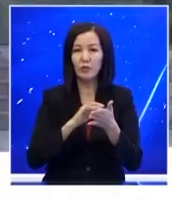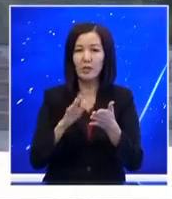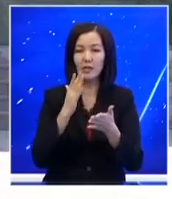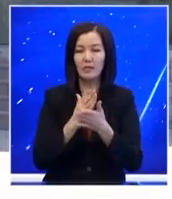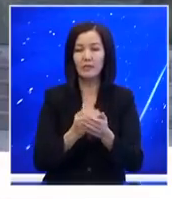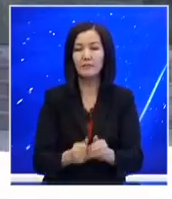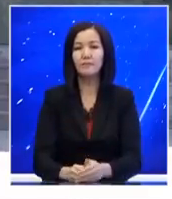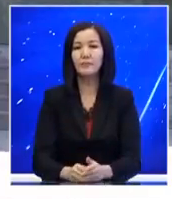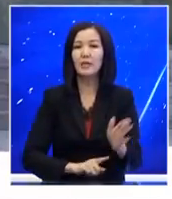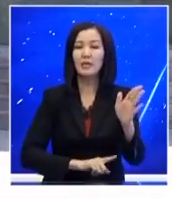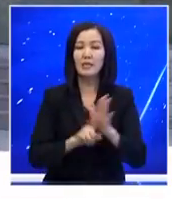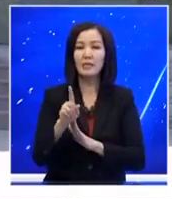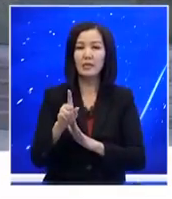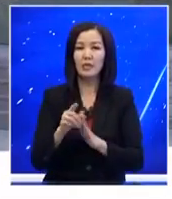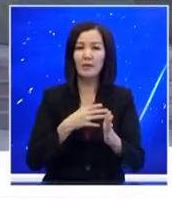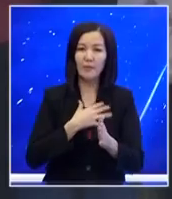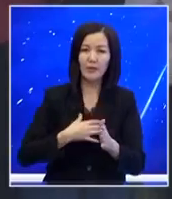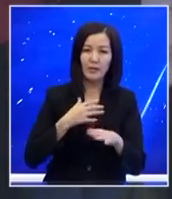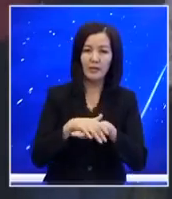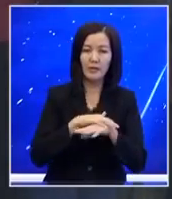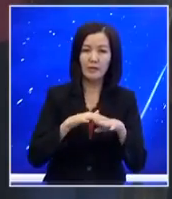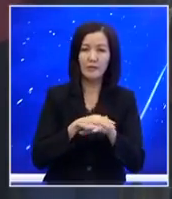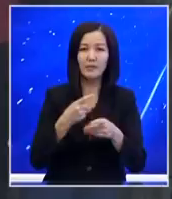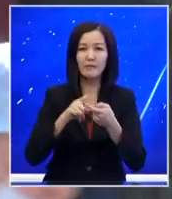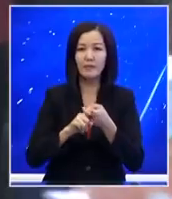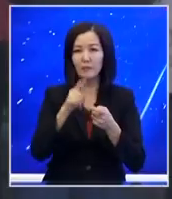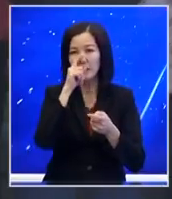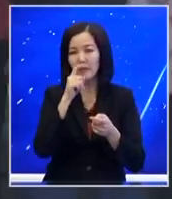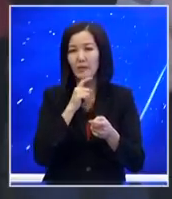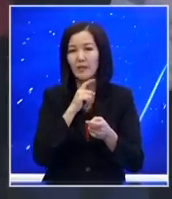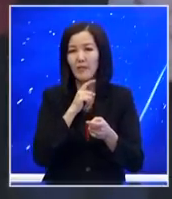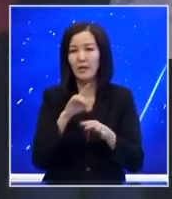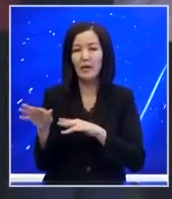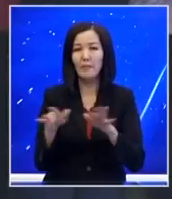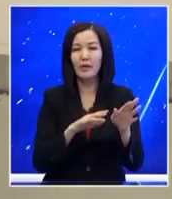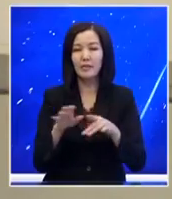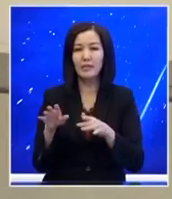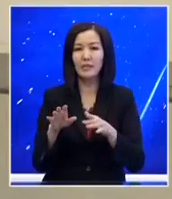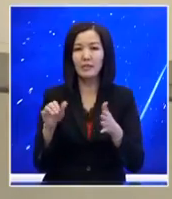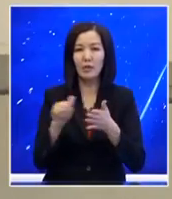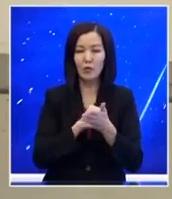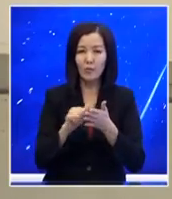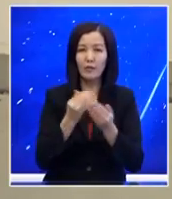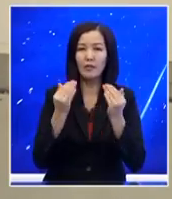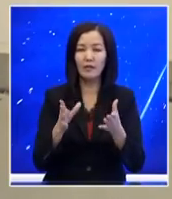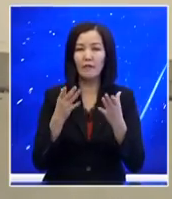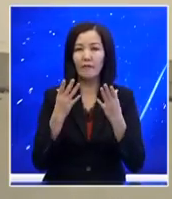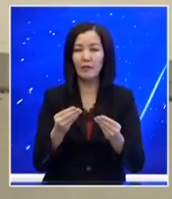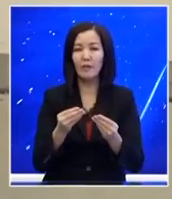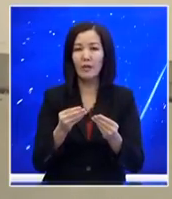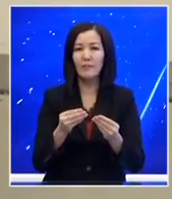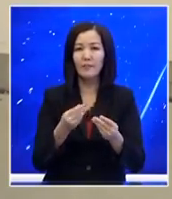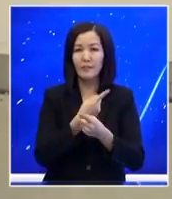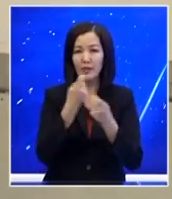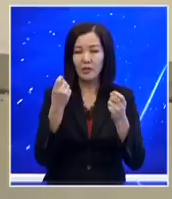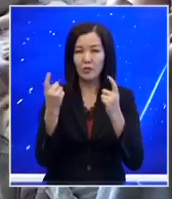есть. Изначально ажиотаж среди населения возник в связи с недопониманием процесса оформления пособия. В настоящее время для граждан доступно